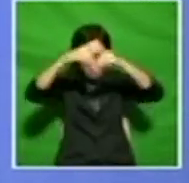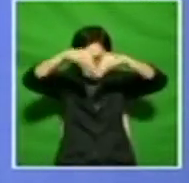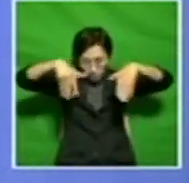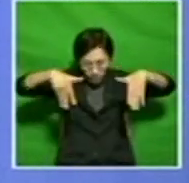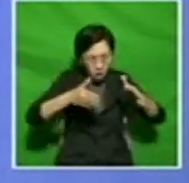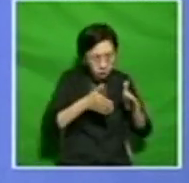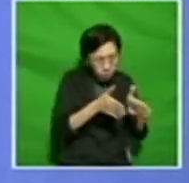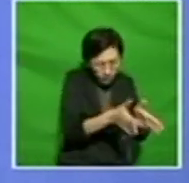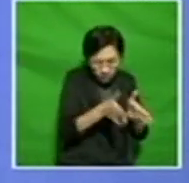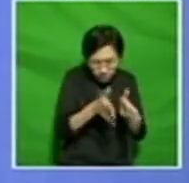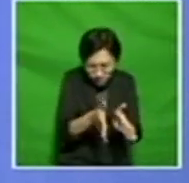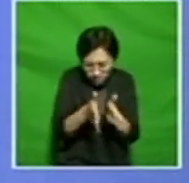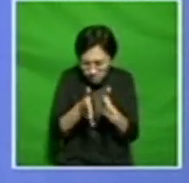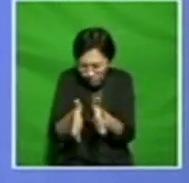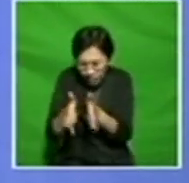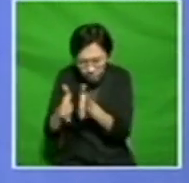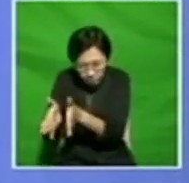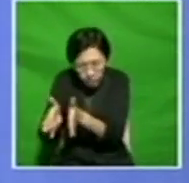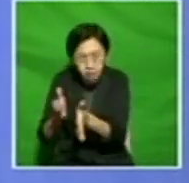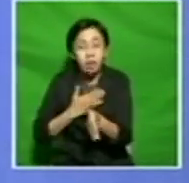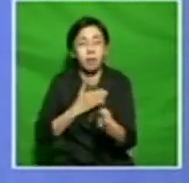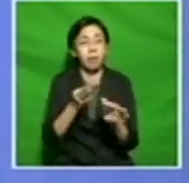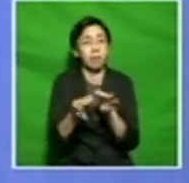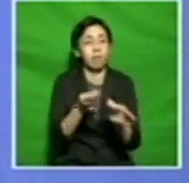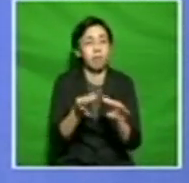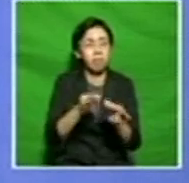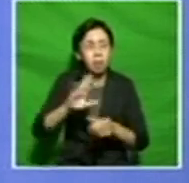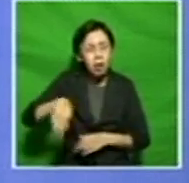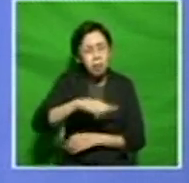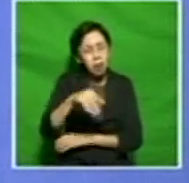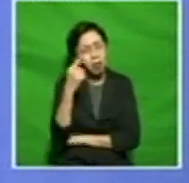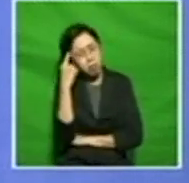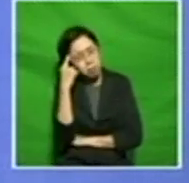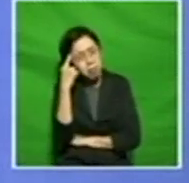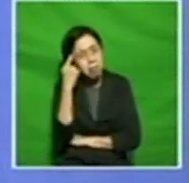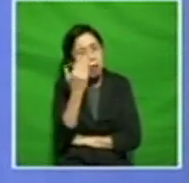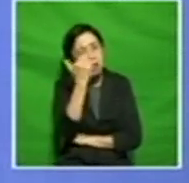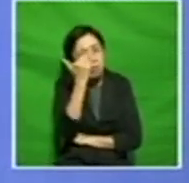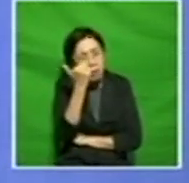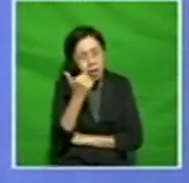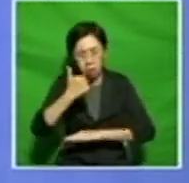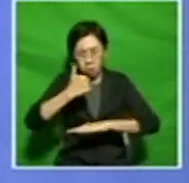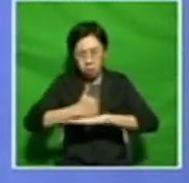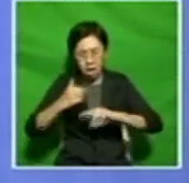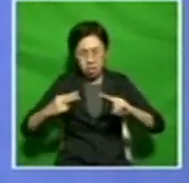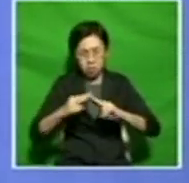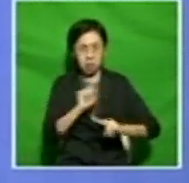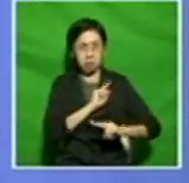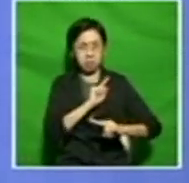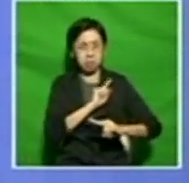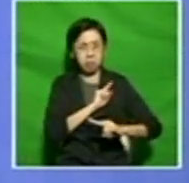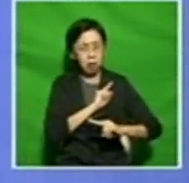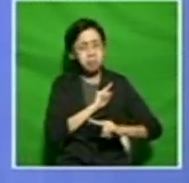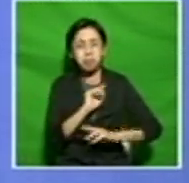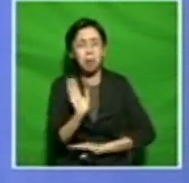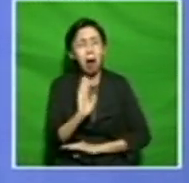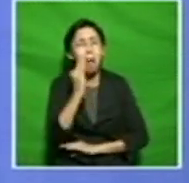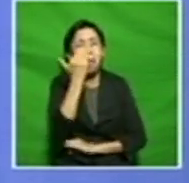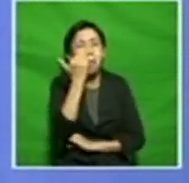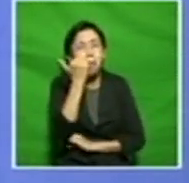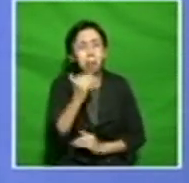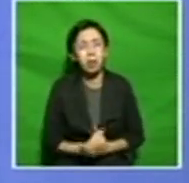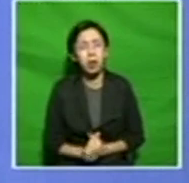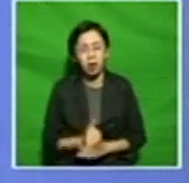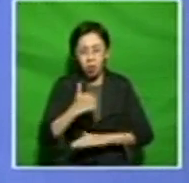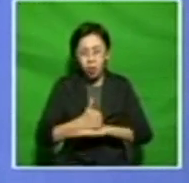ขออธิบายซะก่อนนะครับว่าหลายคนเข้าใจว่าเอ๊ะทำไมไม่ตั้งรัฐมนตรีมาเป็นหัวหน้าผู้รับผิดชอบทำไม